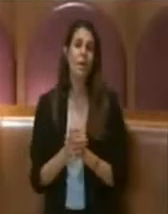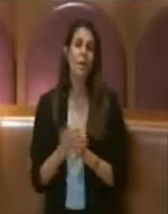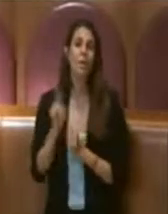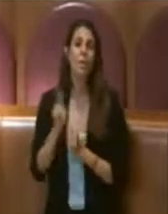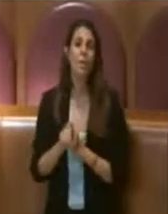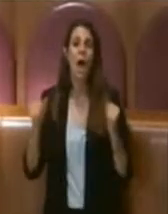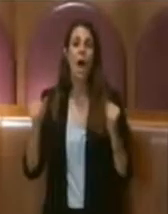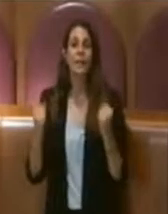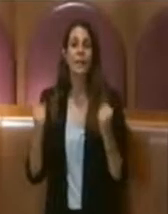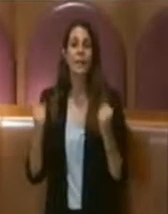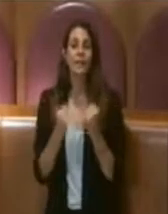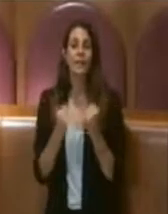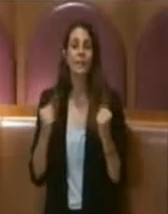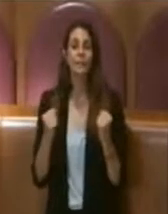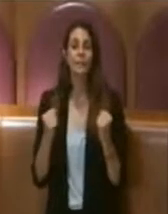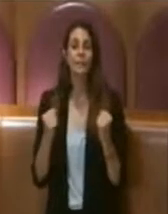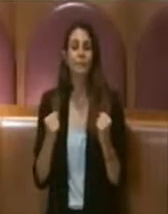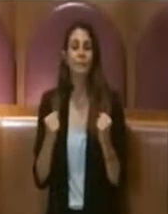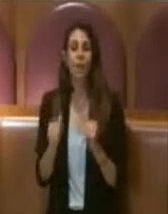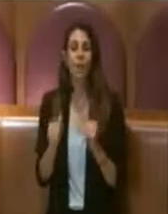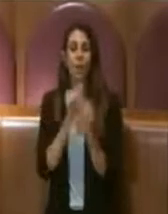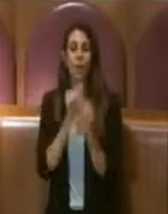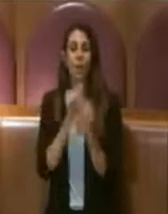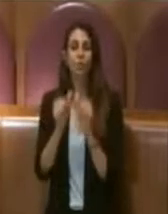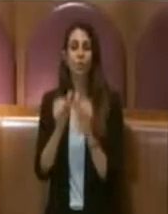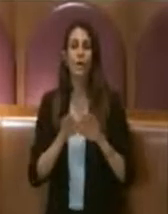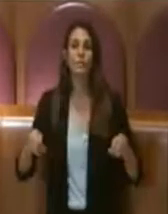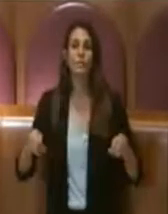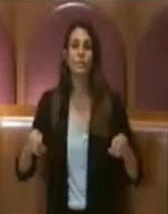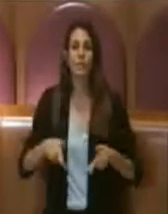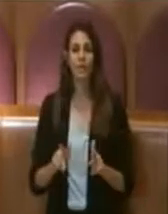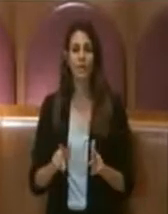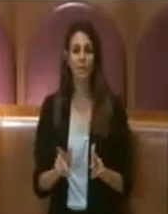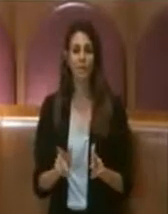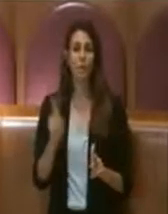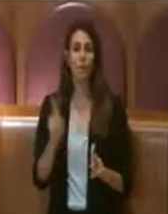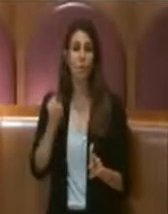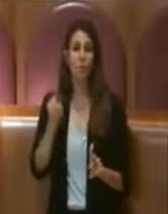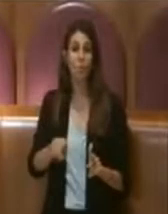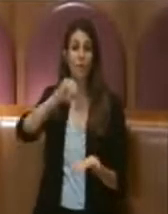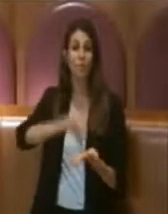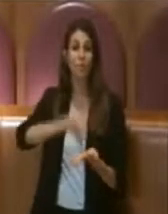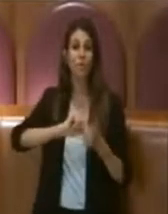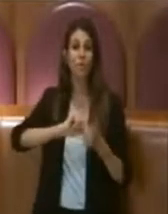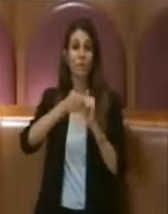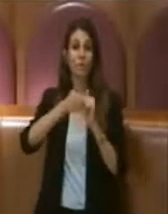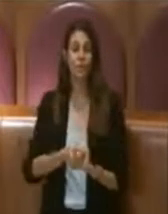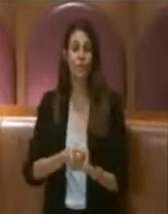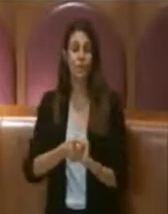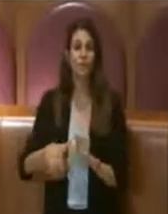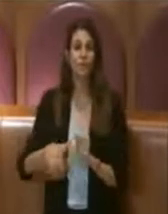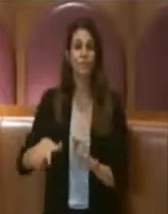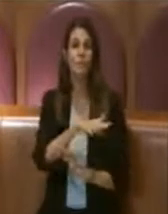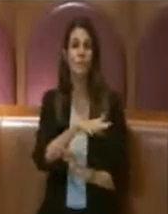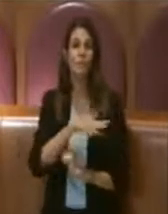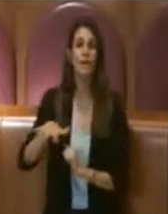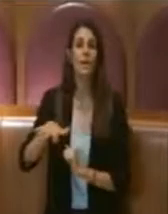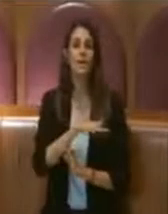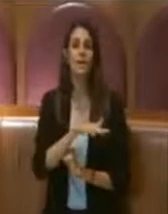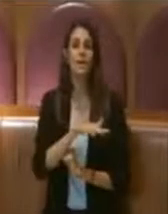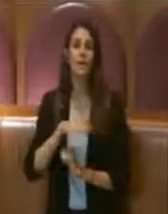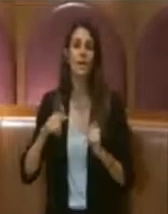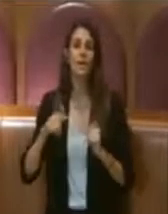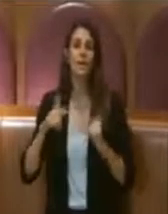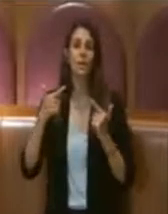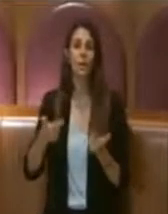la consumazione al tavolo, appunto la somministrazione prevalente per i centri sportivi all'interno del perimetro di concessione, per le